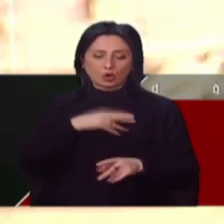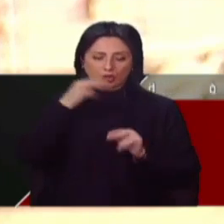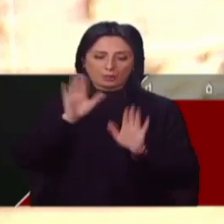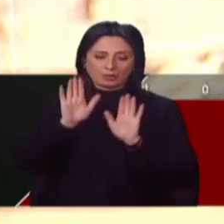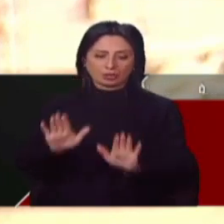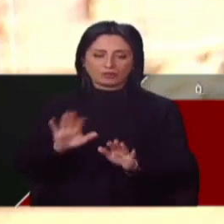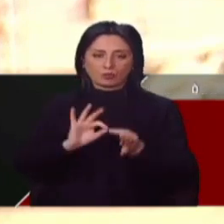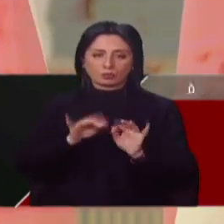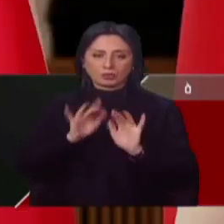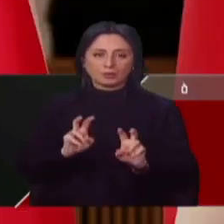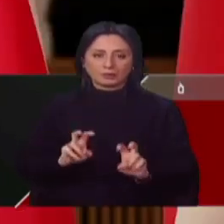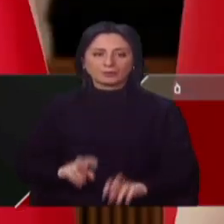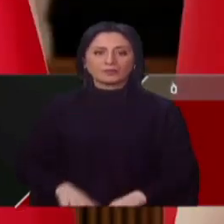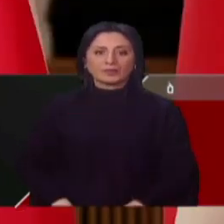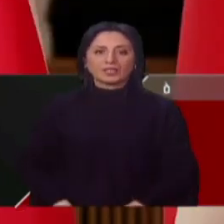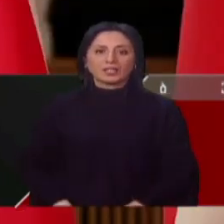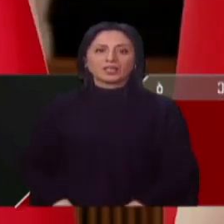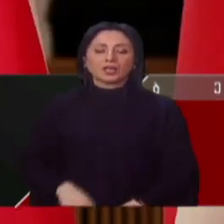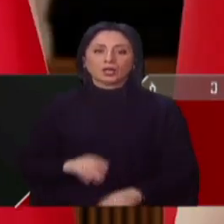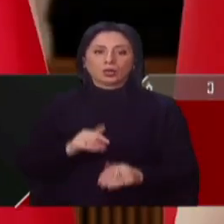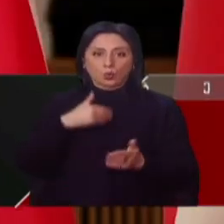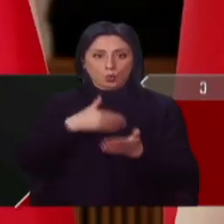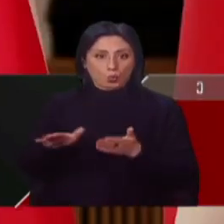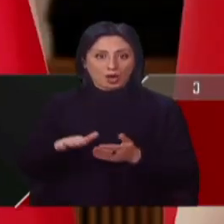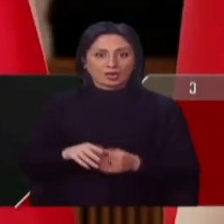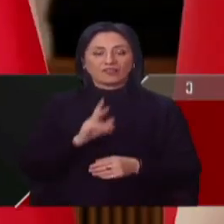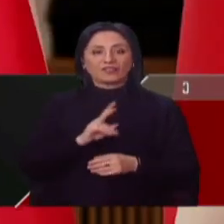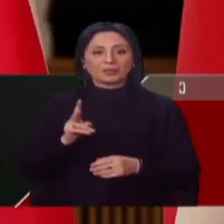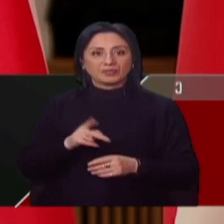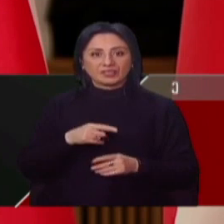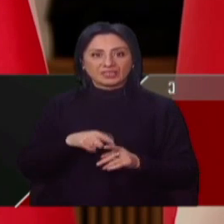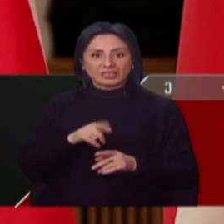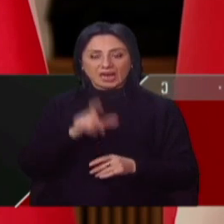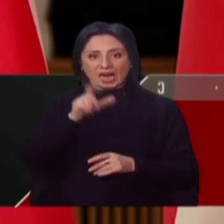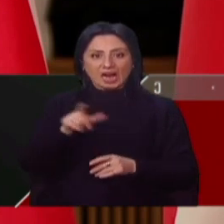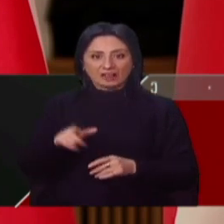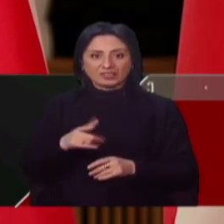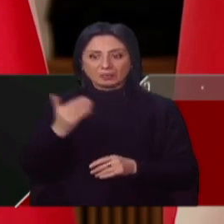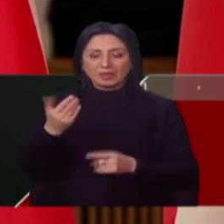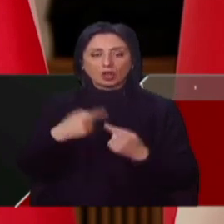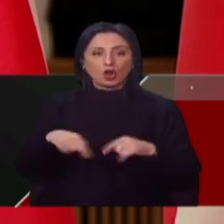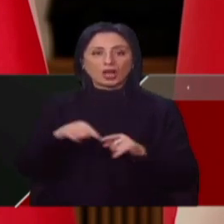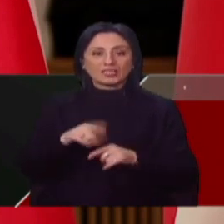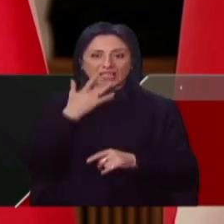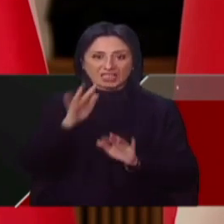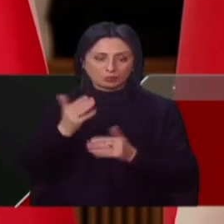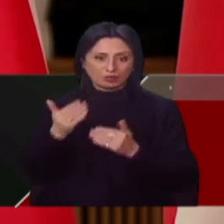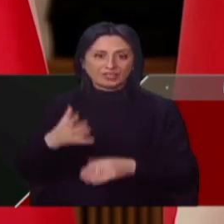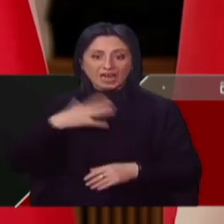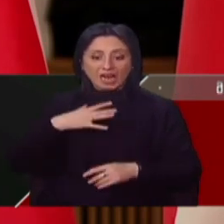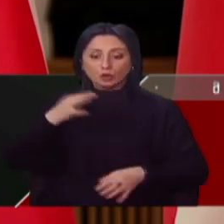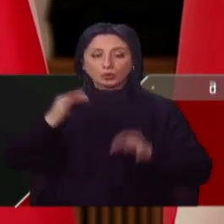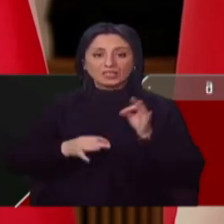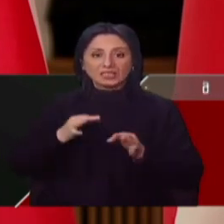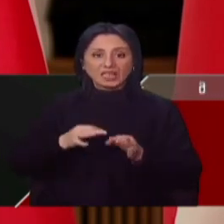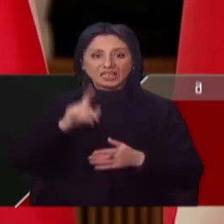damnashave in konkretul sakme. 15 jer utkhres uari aim kriminal წარსულის ხალხს და მათ ორგანიზაციებს, რომ ქართულ